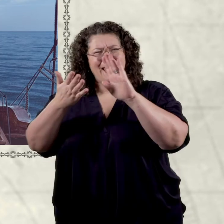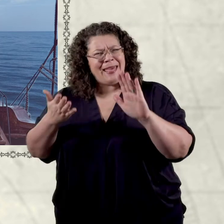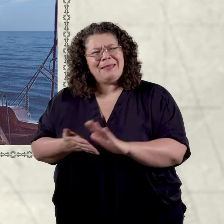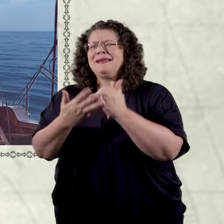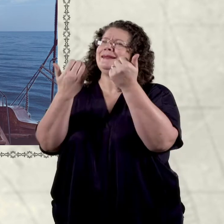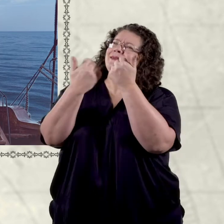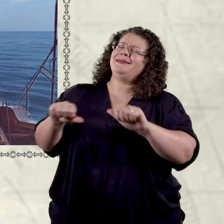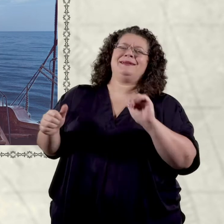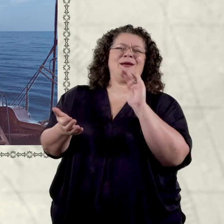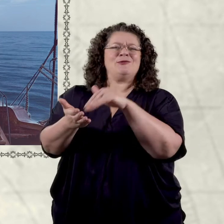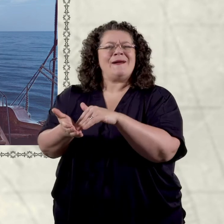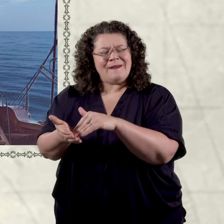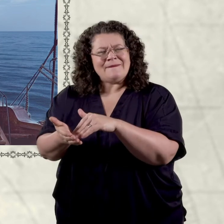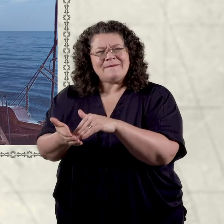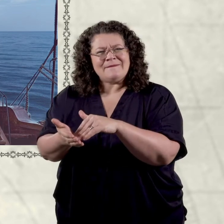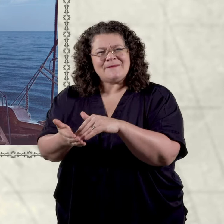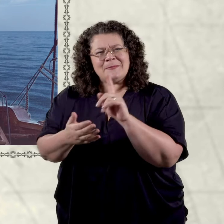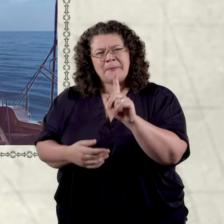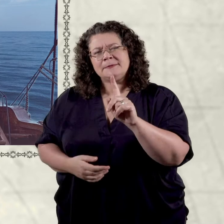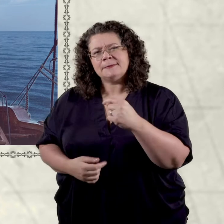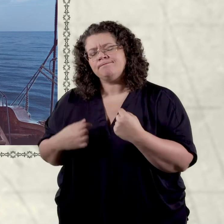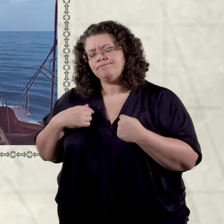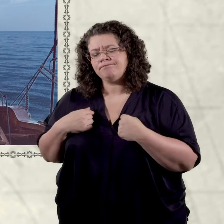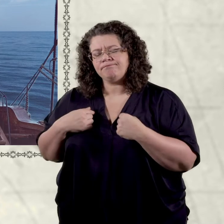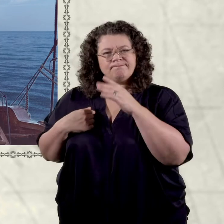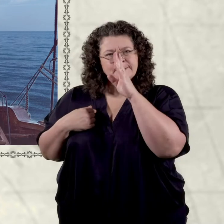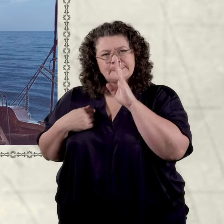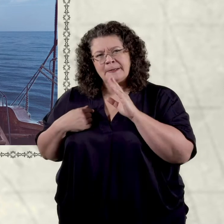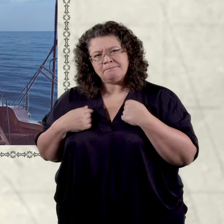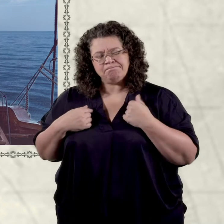cyrraedd. Ac mae'r teithwyr eraill i gyd wrth i boddau.